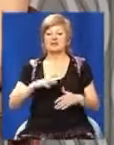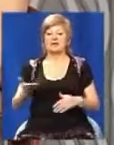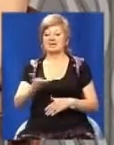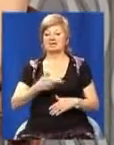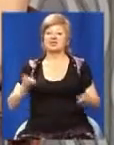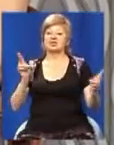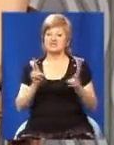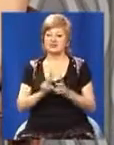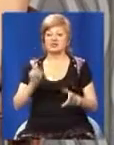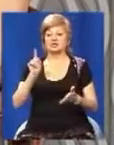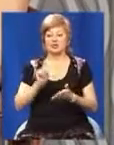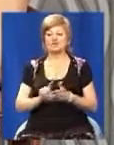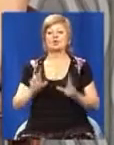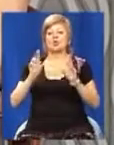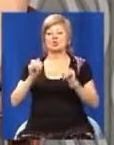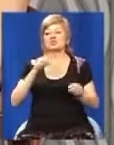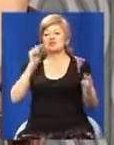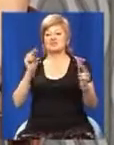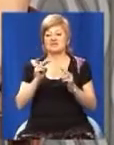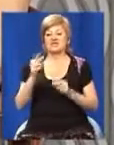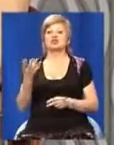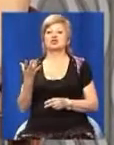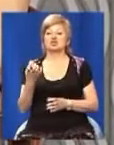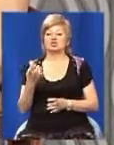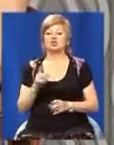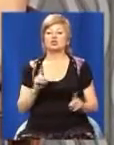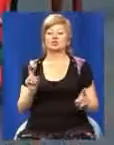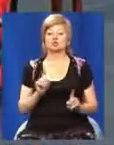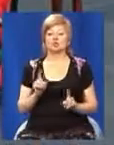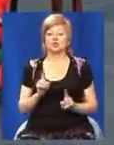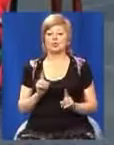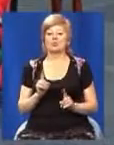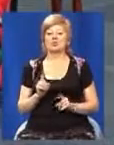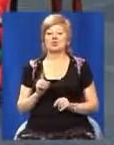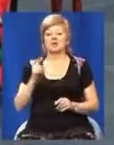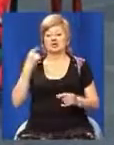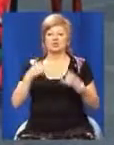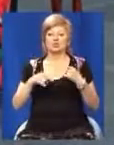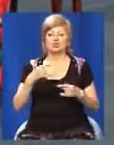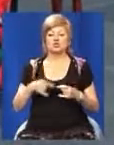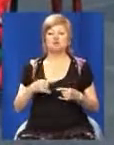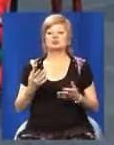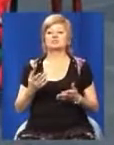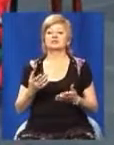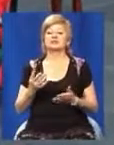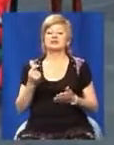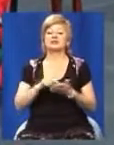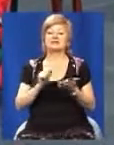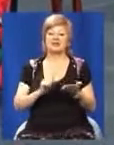і обов'язково вам обіцяємо побачитись іще. Для того, щоб, для чого? Щоб опять повеселитися.